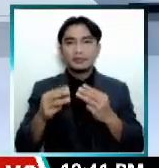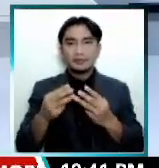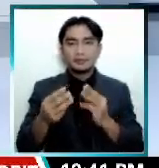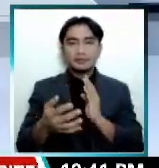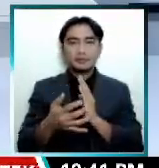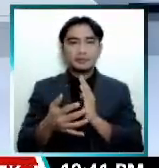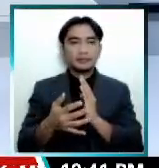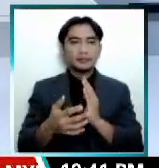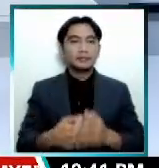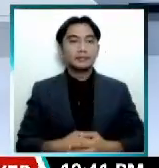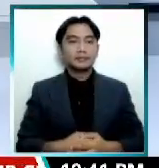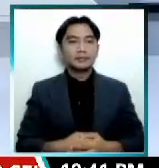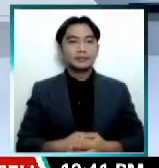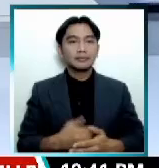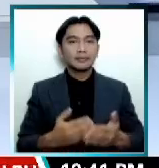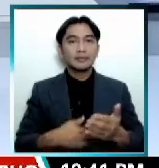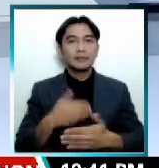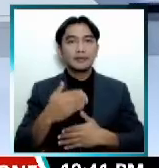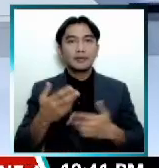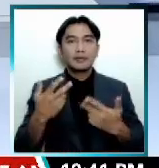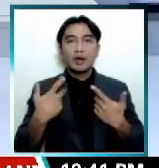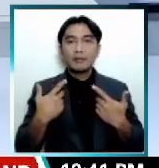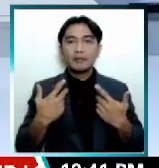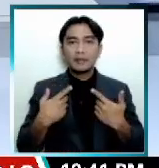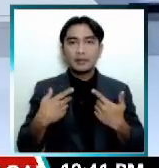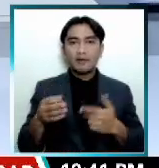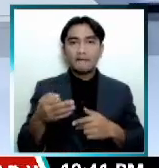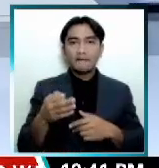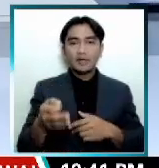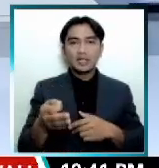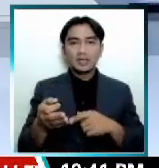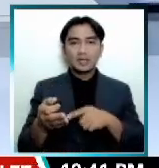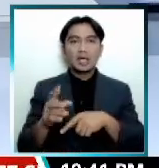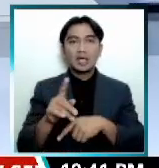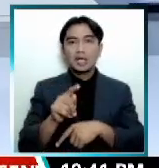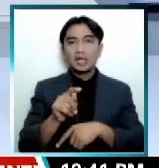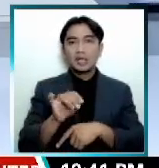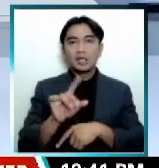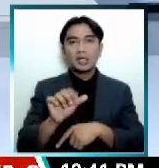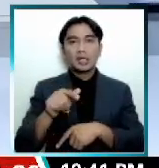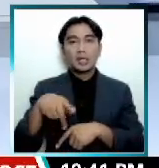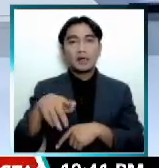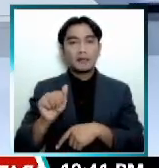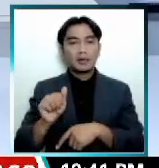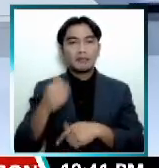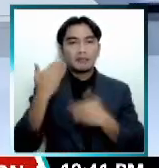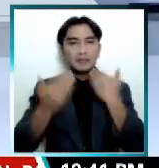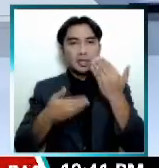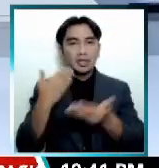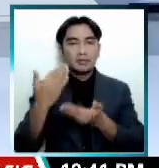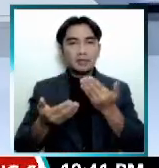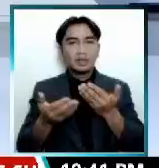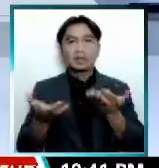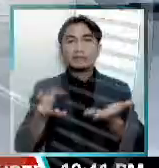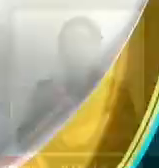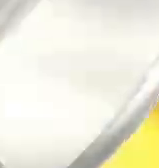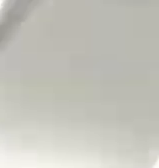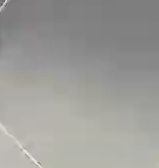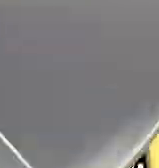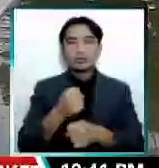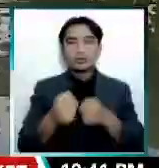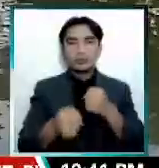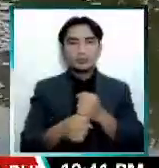Tuneto-tunelado ang tilapia ang nangamatay sa Lake Cebu sa South Cotabato. Ang sulyap sa iba pang balita, hatid ni Katrina